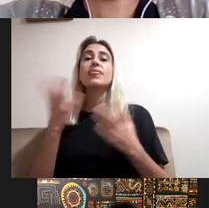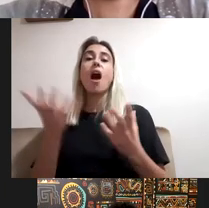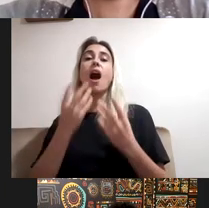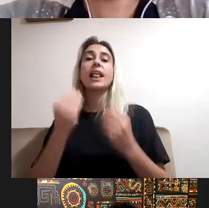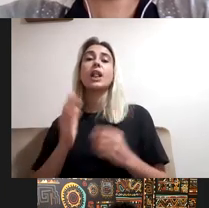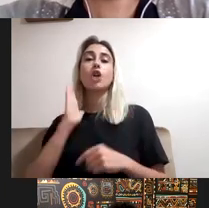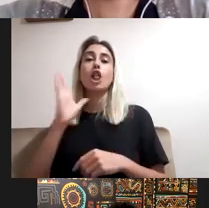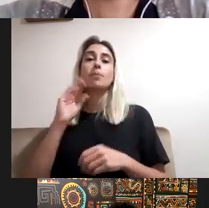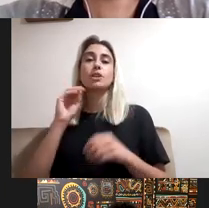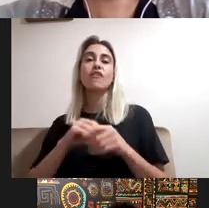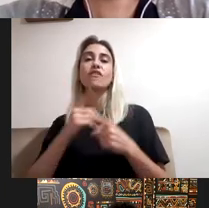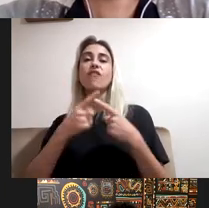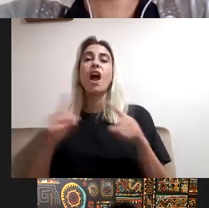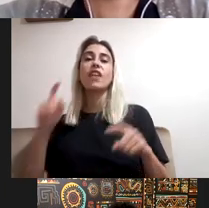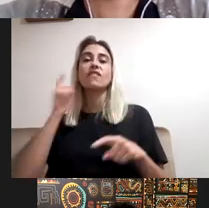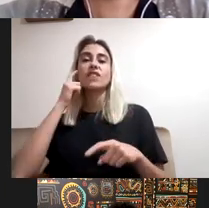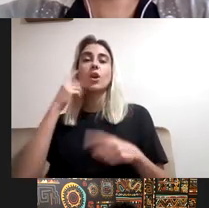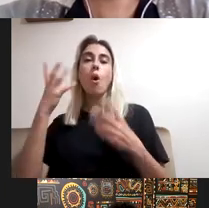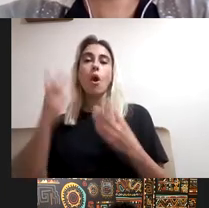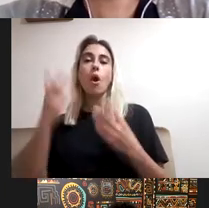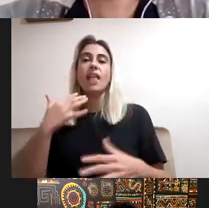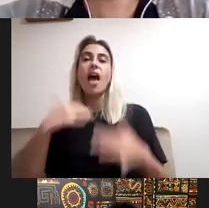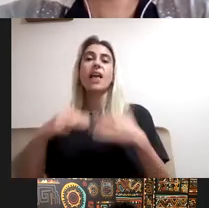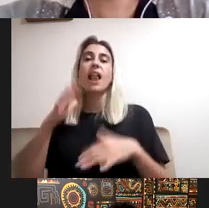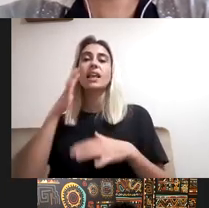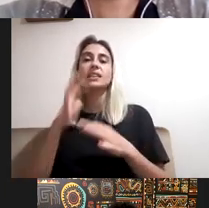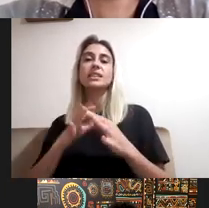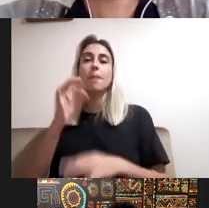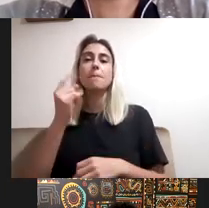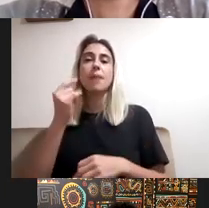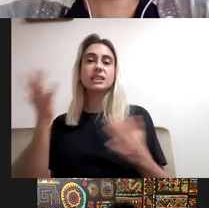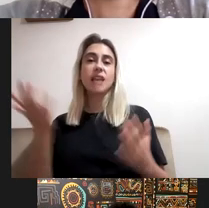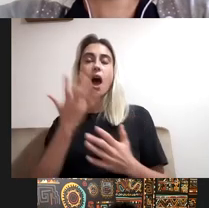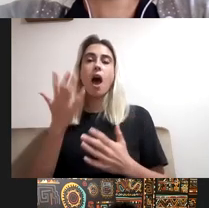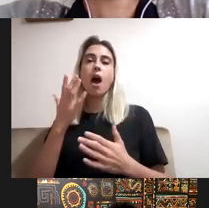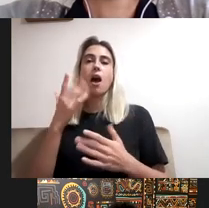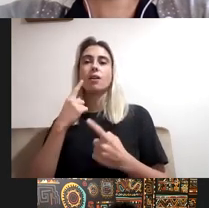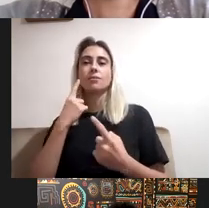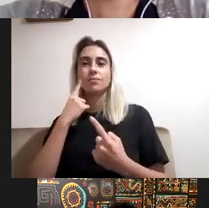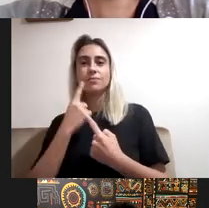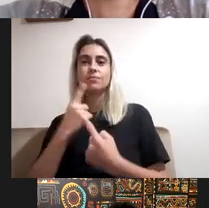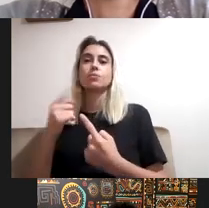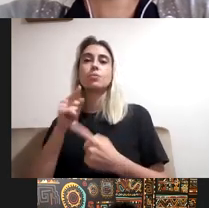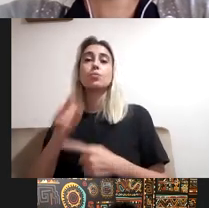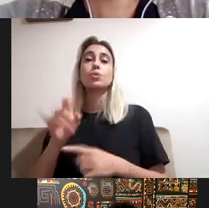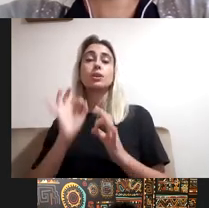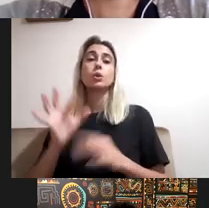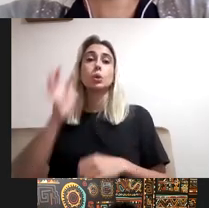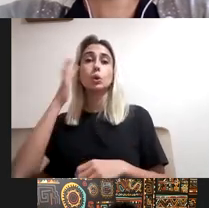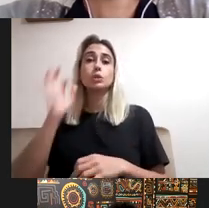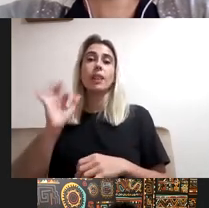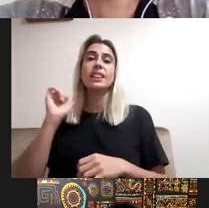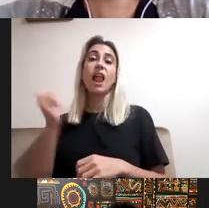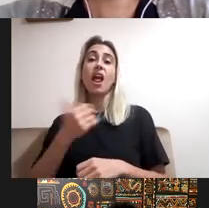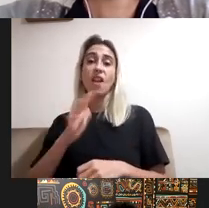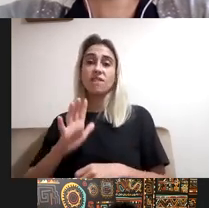için farklı fikirleri olan engelli insanlara biraz daha başvurulsa, ille bu iş için bir uzmanlık gerekliliği varsa